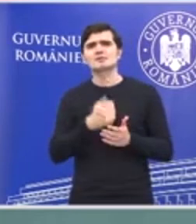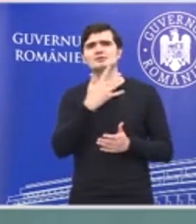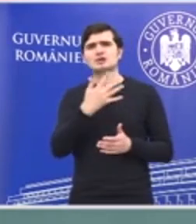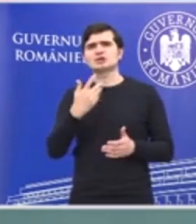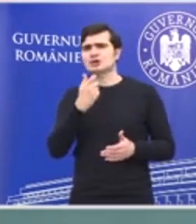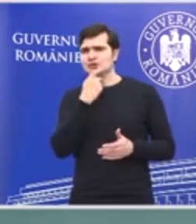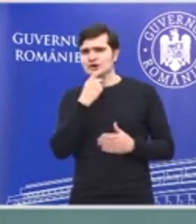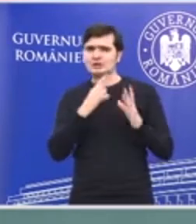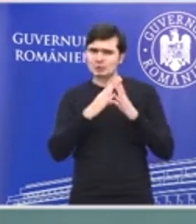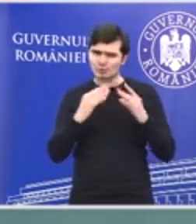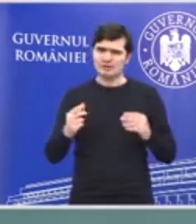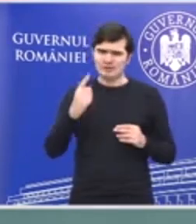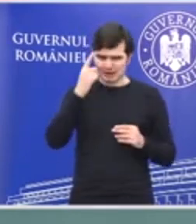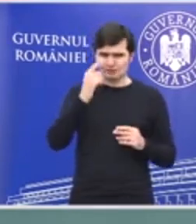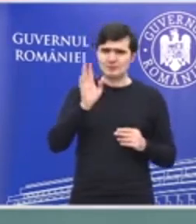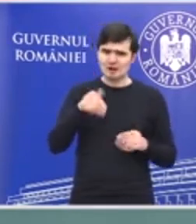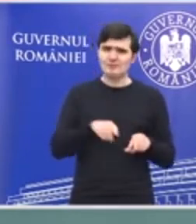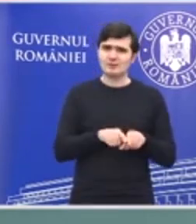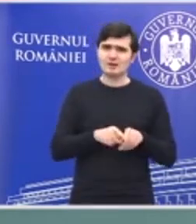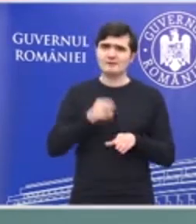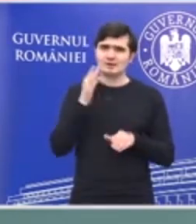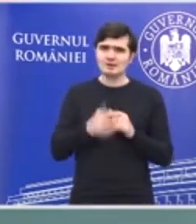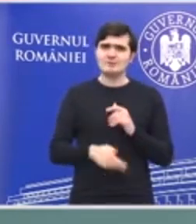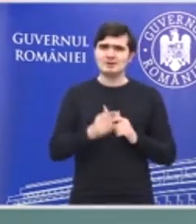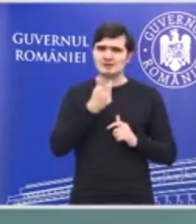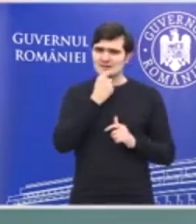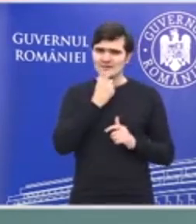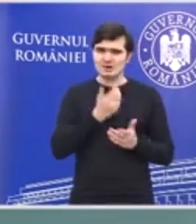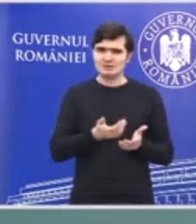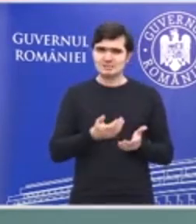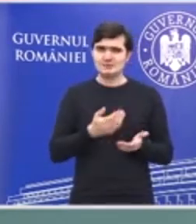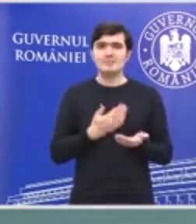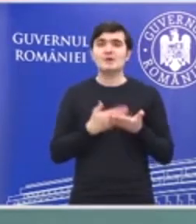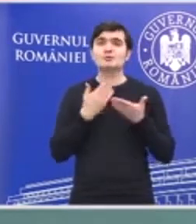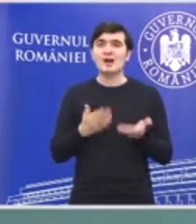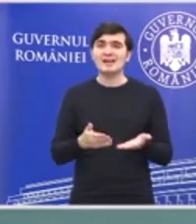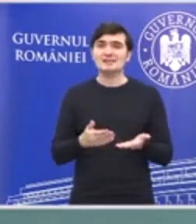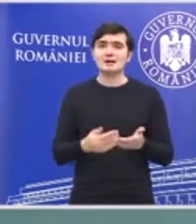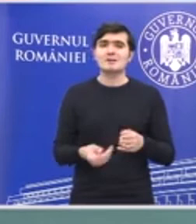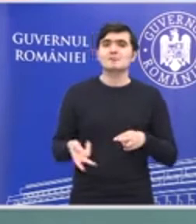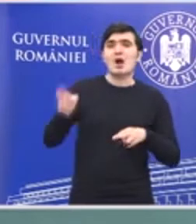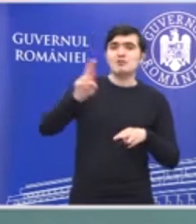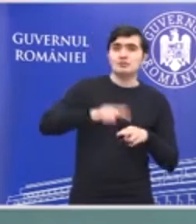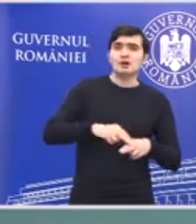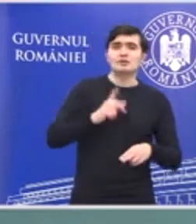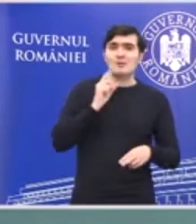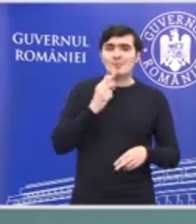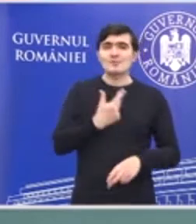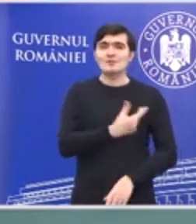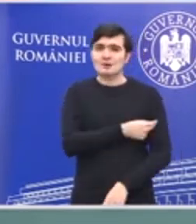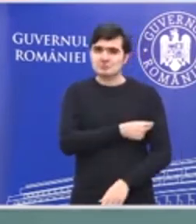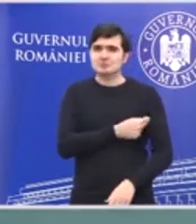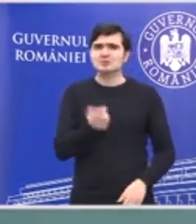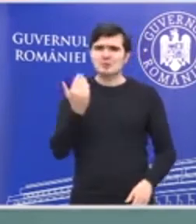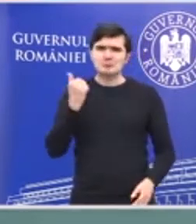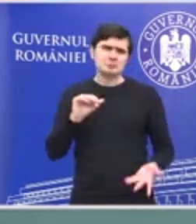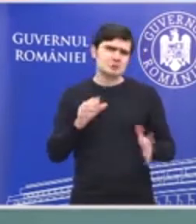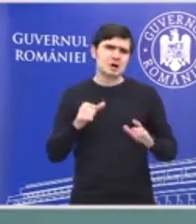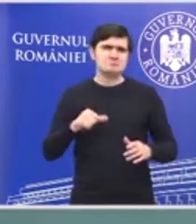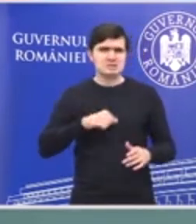chiar și România știm că a avut această limită de vârstă. Drept pentru care majoritatea persoanelor vaccinate au fost persoane relativ